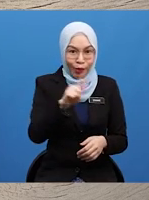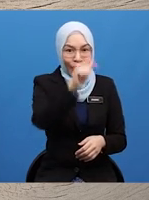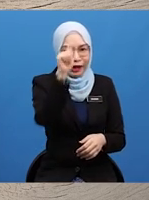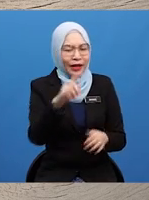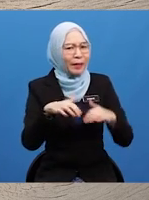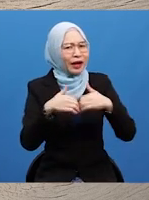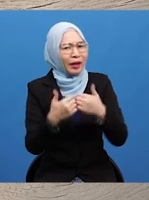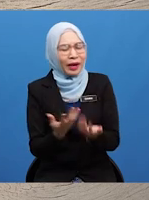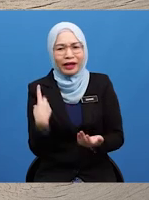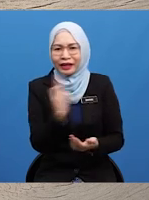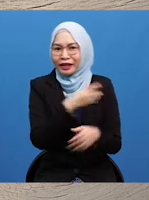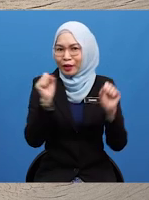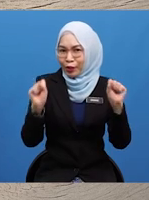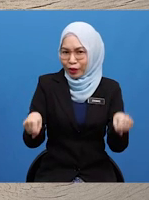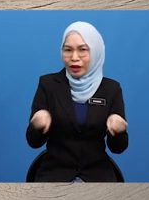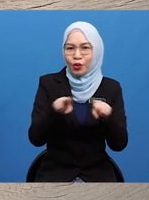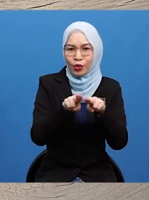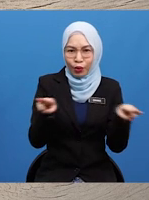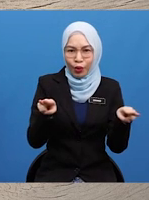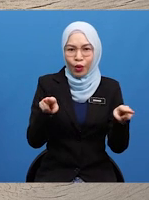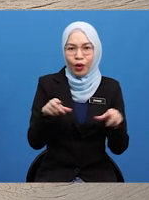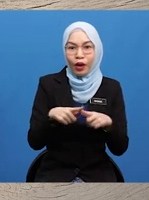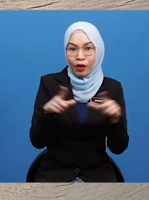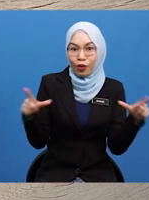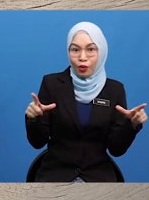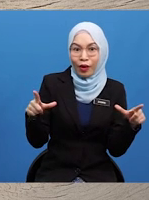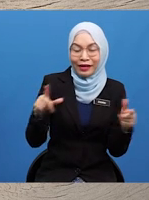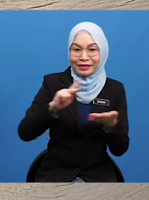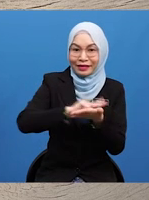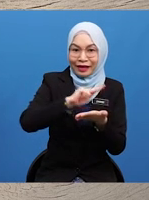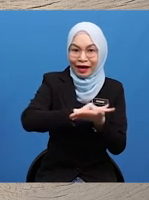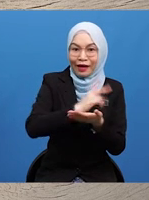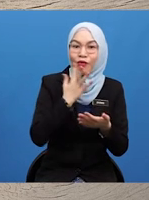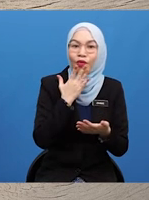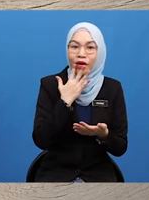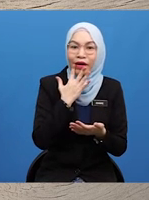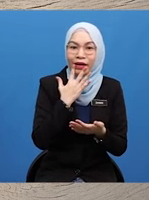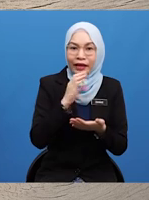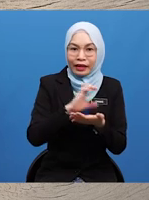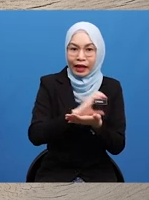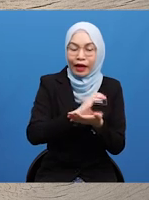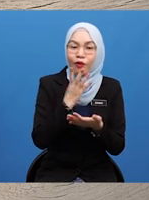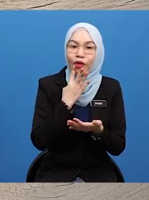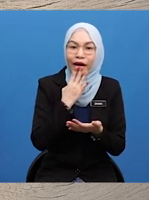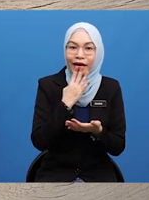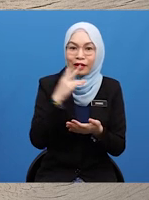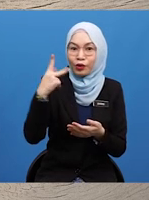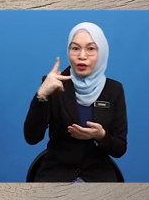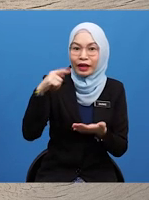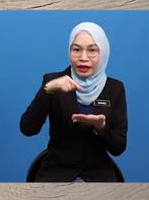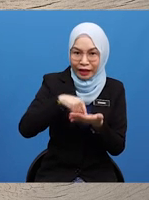kita boleh mengukur luas kad yang berwarna kuning ini? Gurunya menjawab, kita